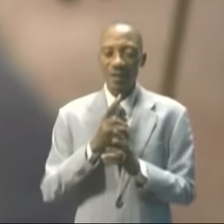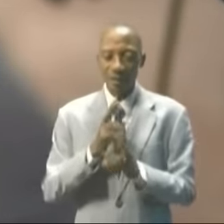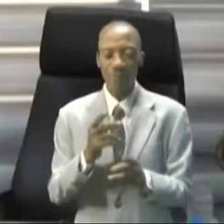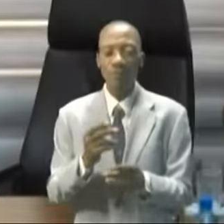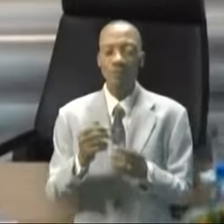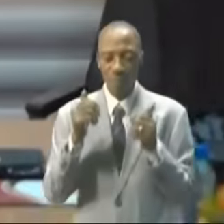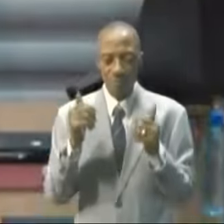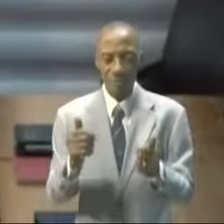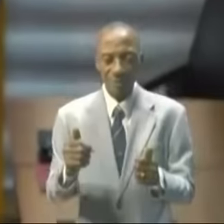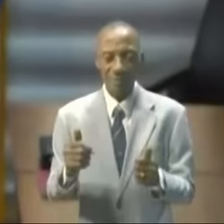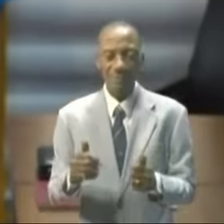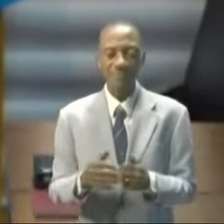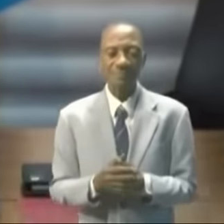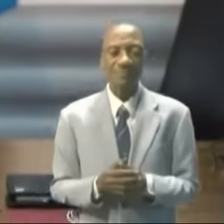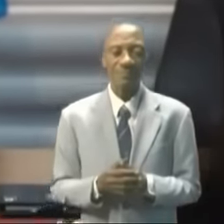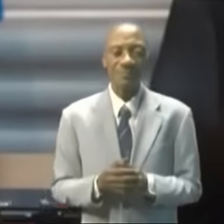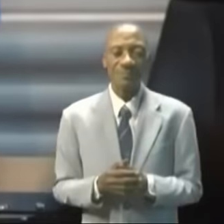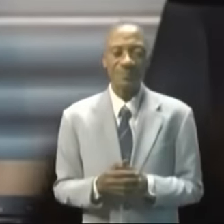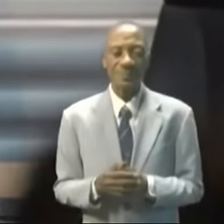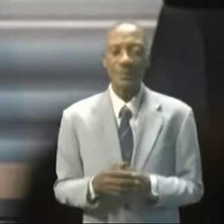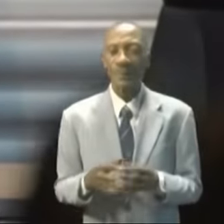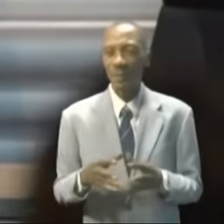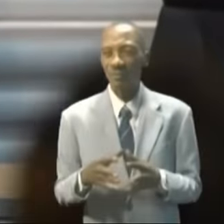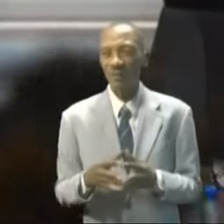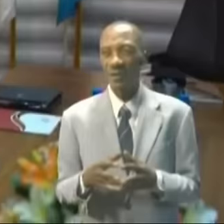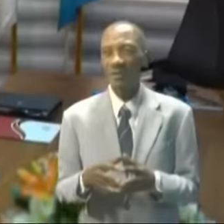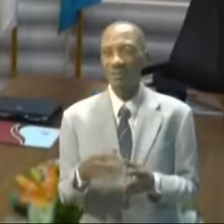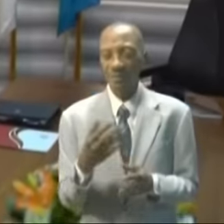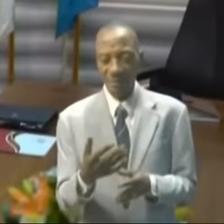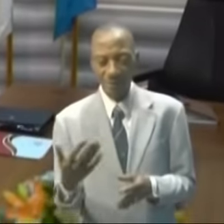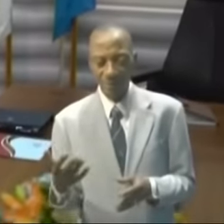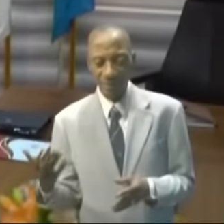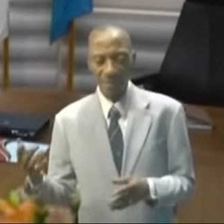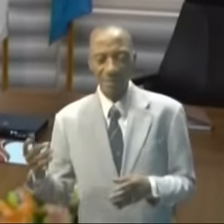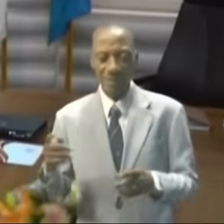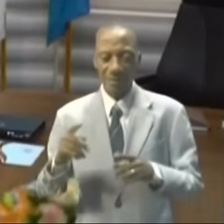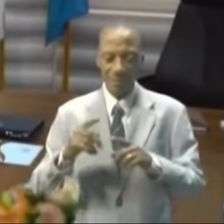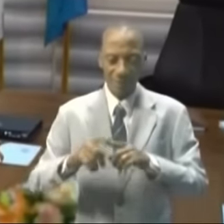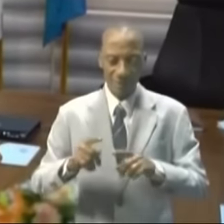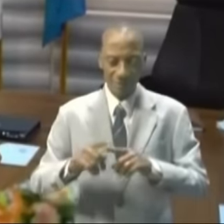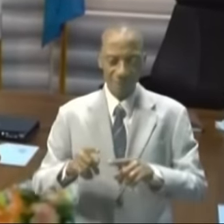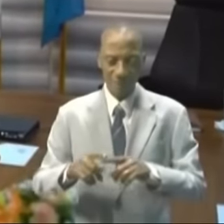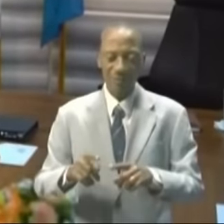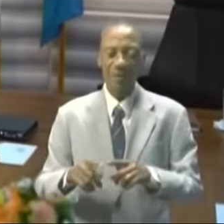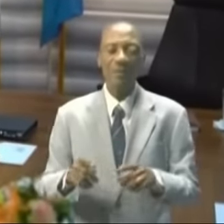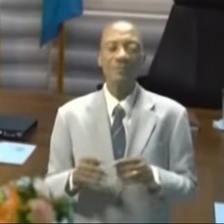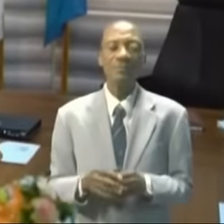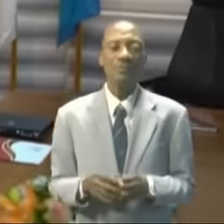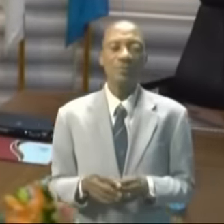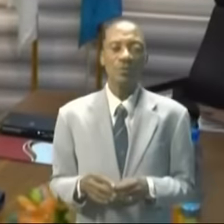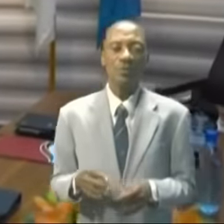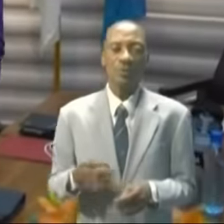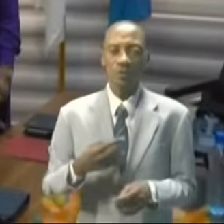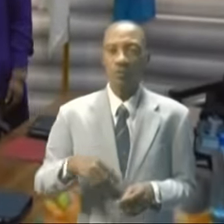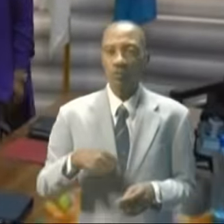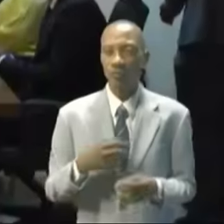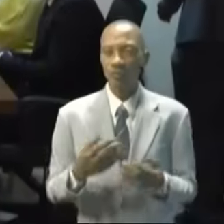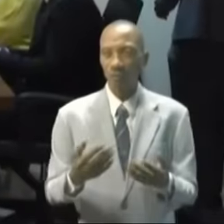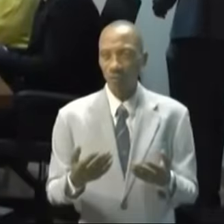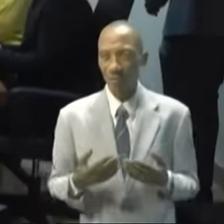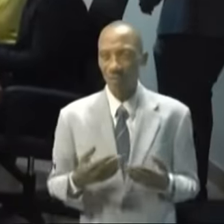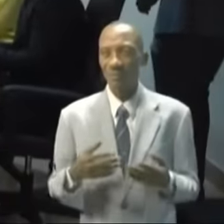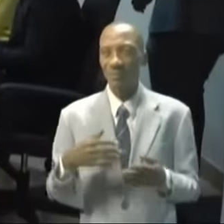pays. Avec ces appareils aujourd'hui, quelqu'un peut aller, il dit que non, j'ai un problème au niveau de du cœur. On fait l'échographie du